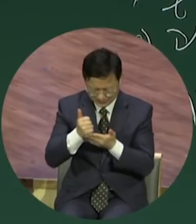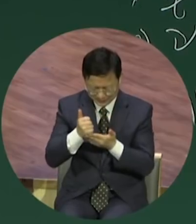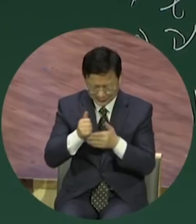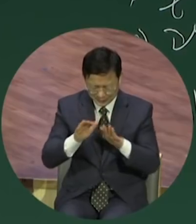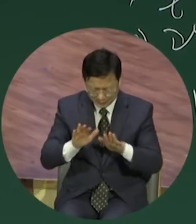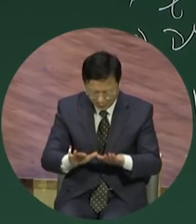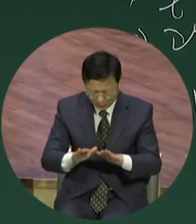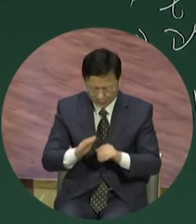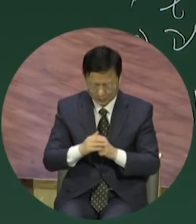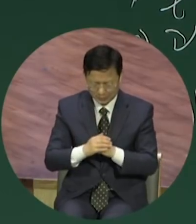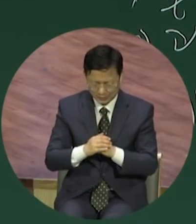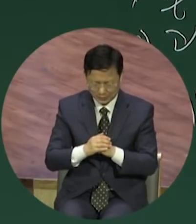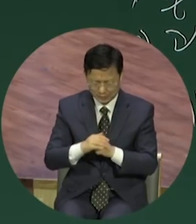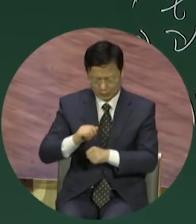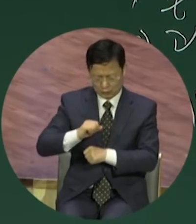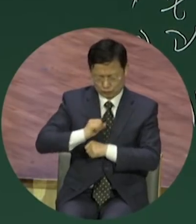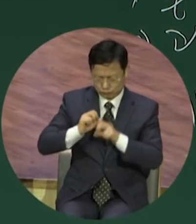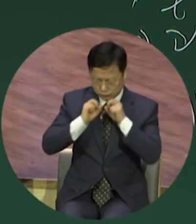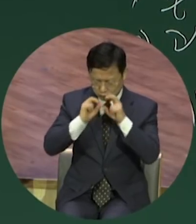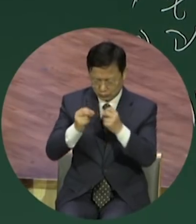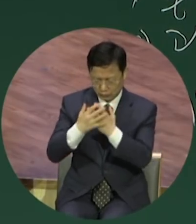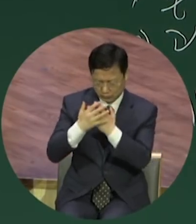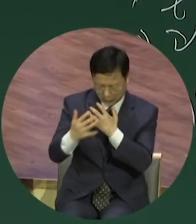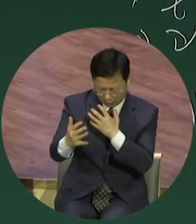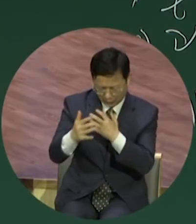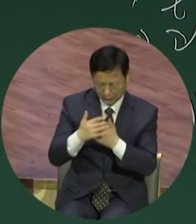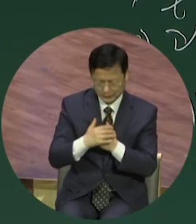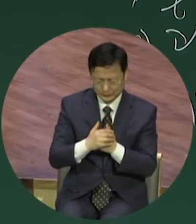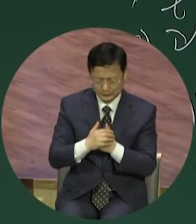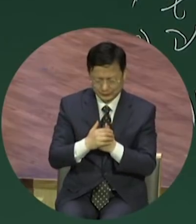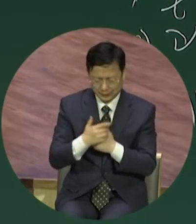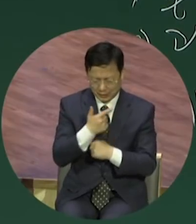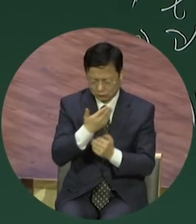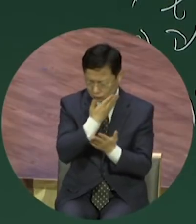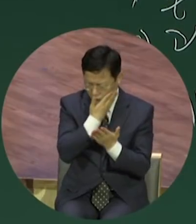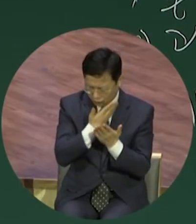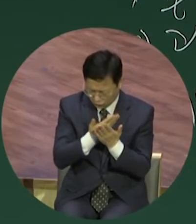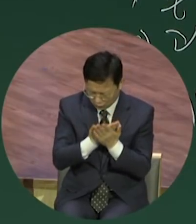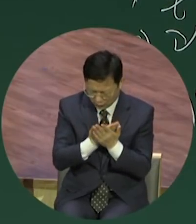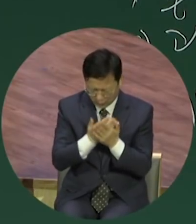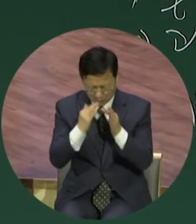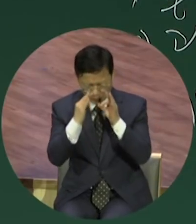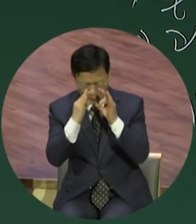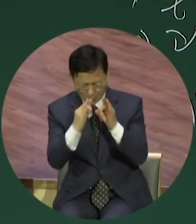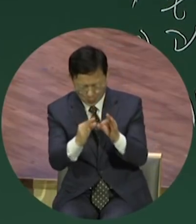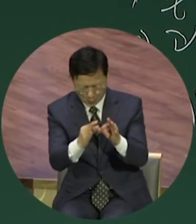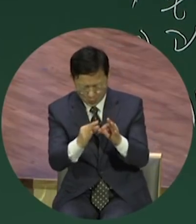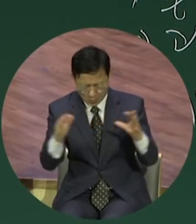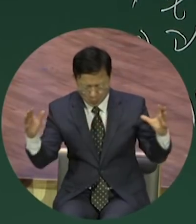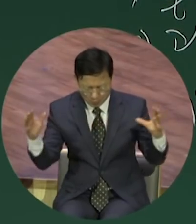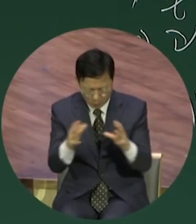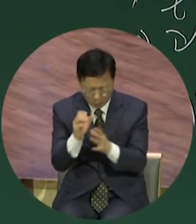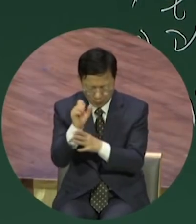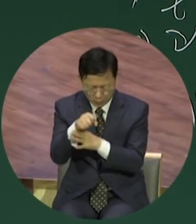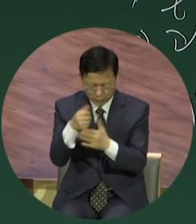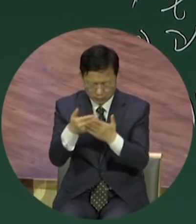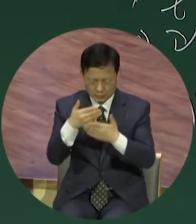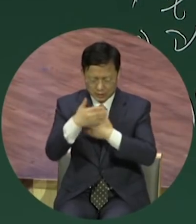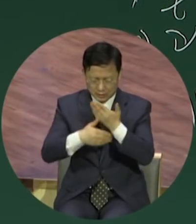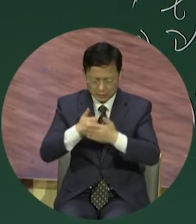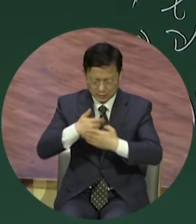우리 군 선교 귀중하게 보시고 모임을 허락하신